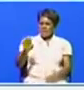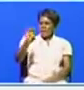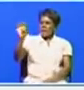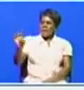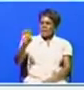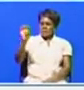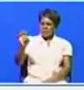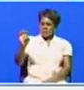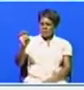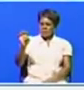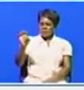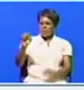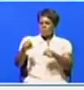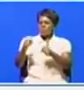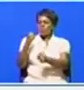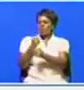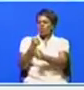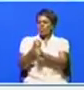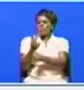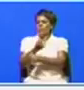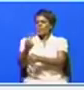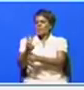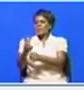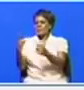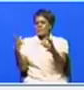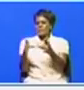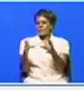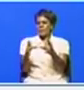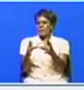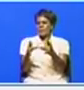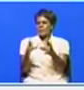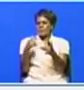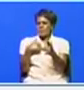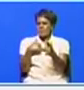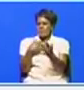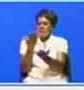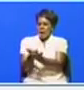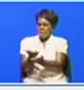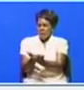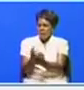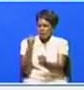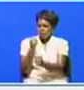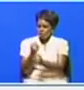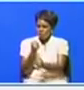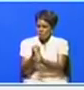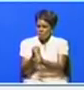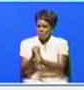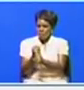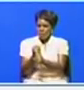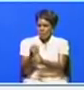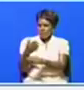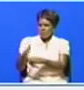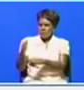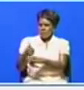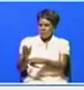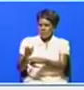ilikuwa unaweza tafuta kazi kwa internet. So nilipeleka nika apply, ndopo walinitumia jibu